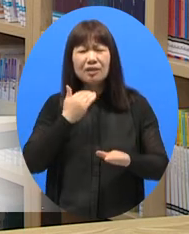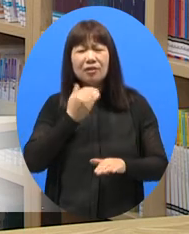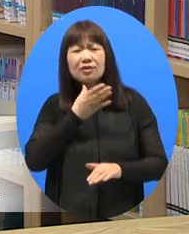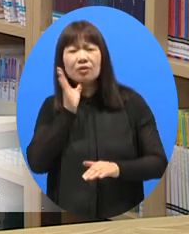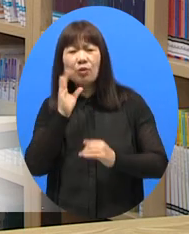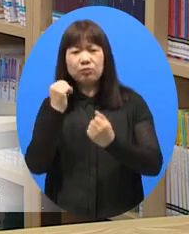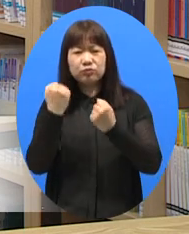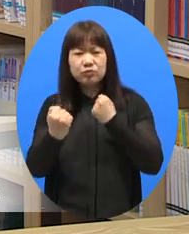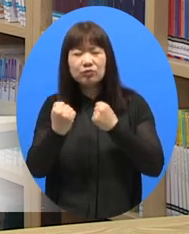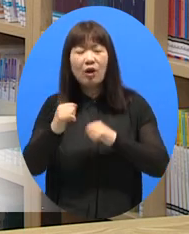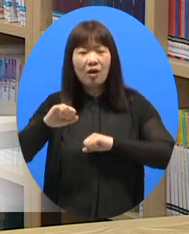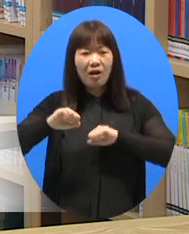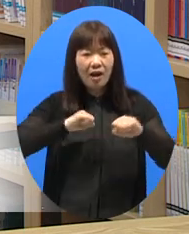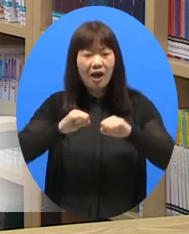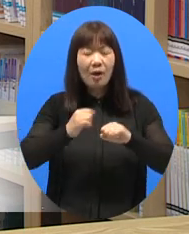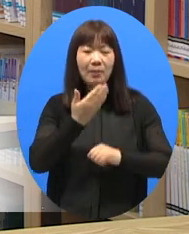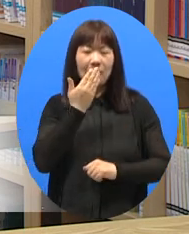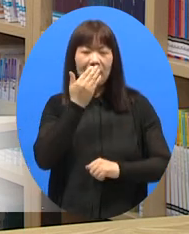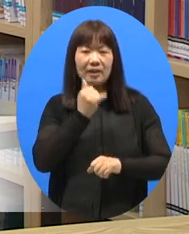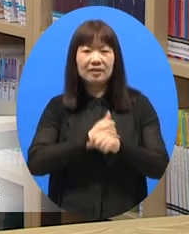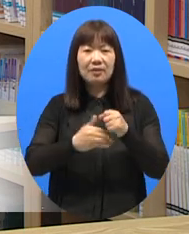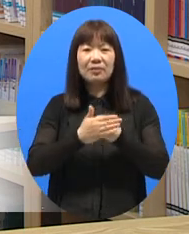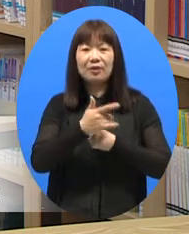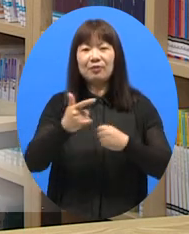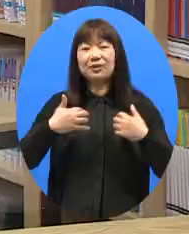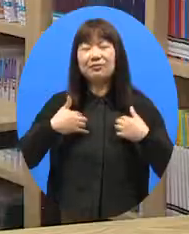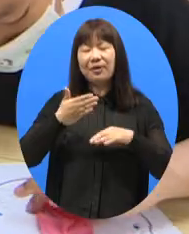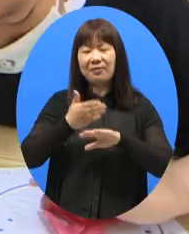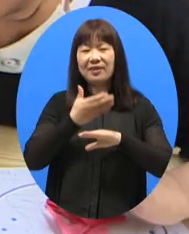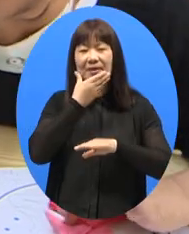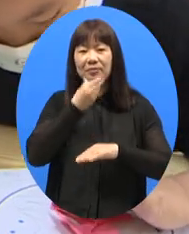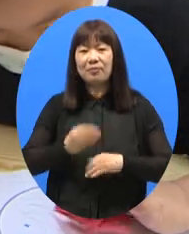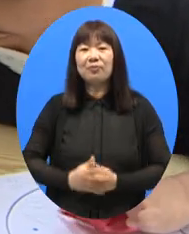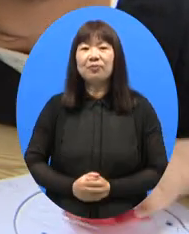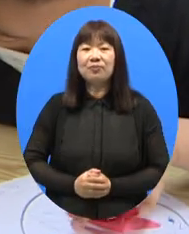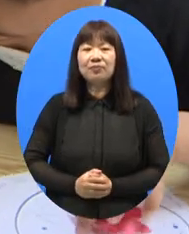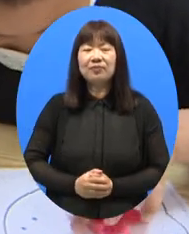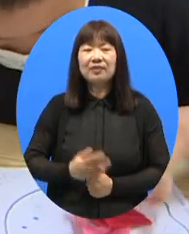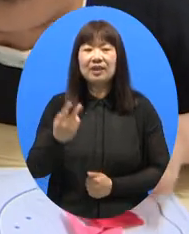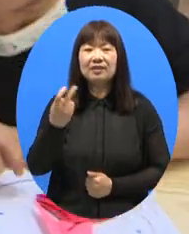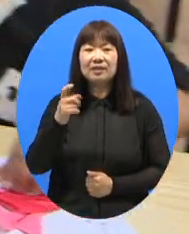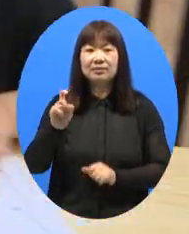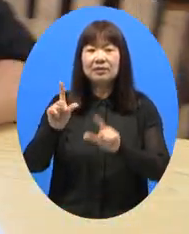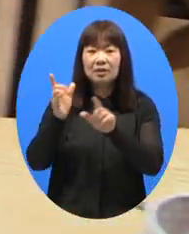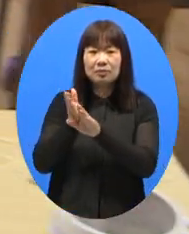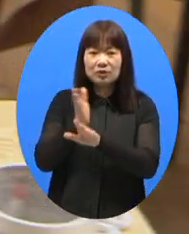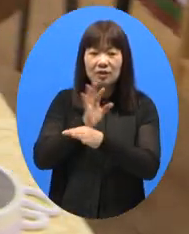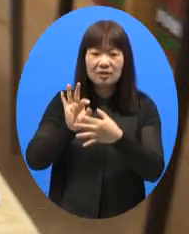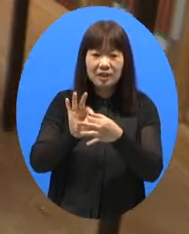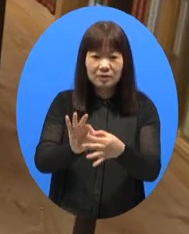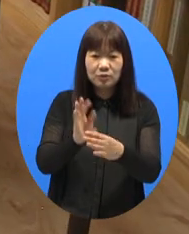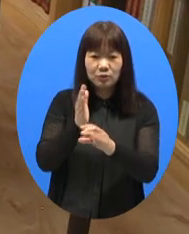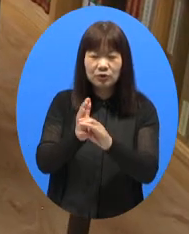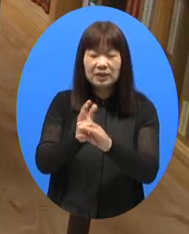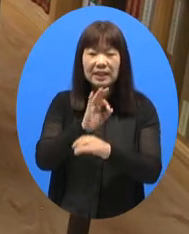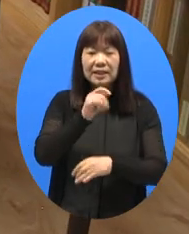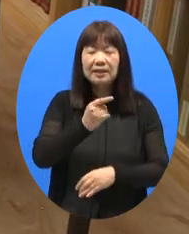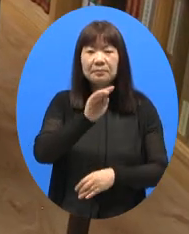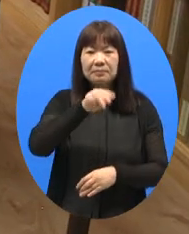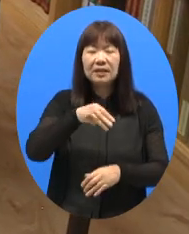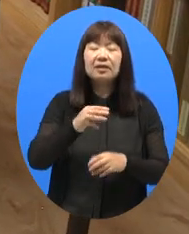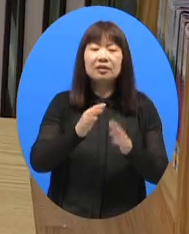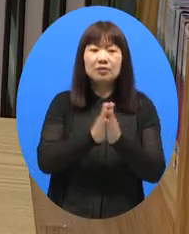게 너무 기쁘고 감사하고 행복하죠. 2010년부터 계속되고 있는 경기도 은빛 독서